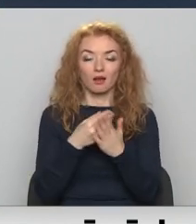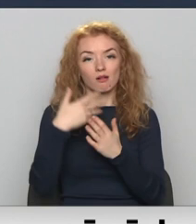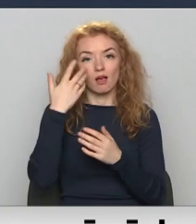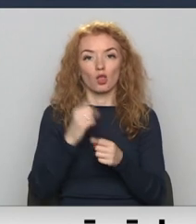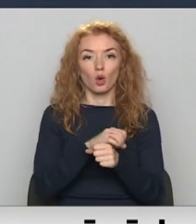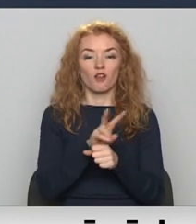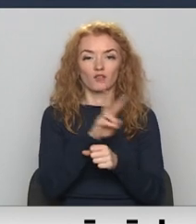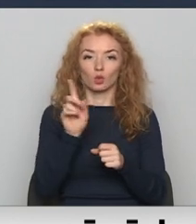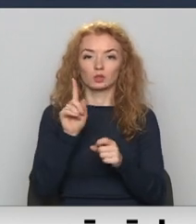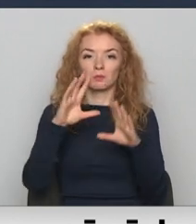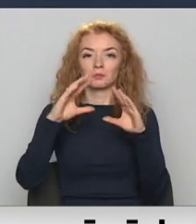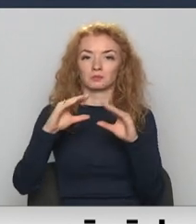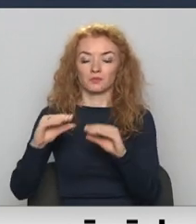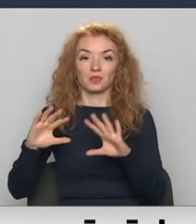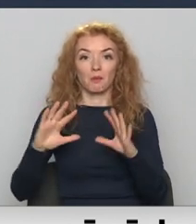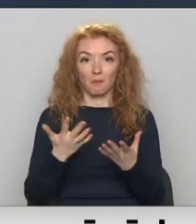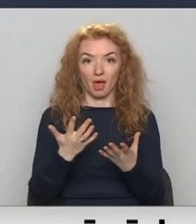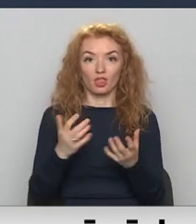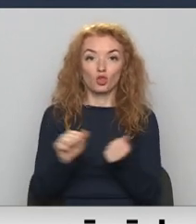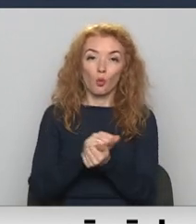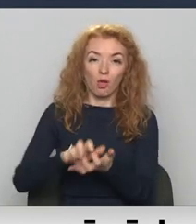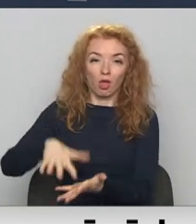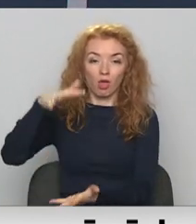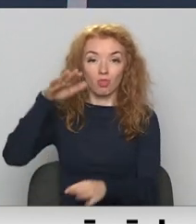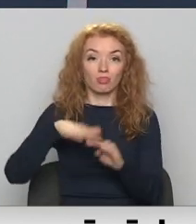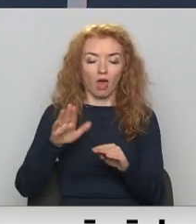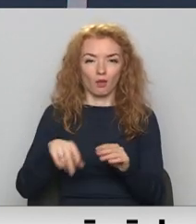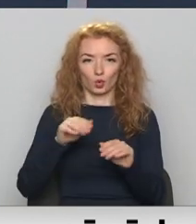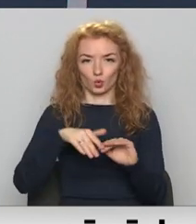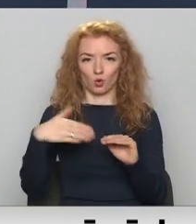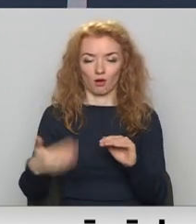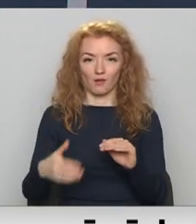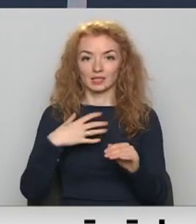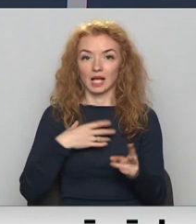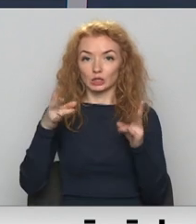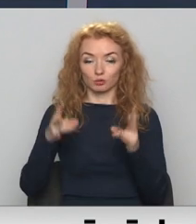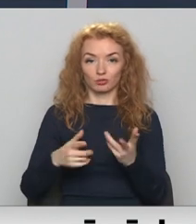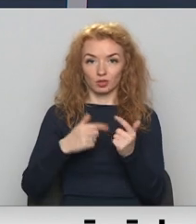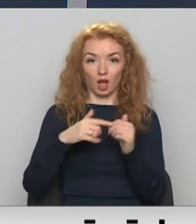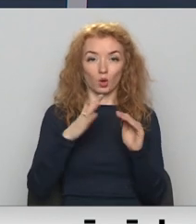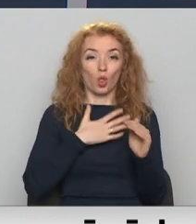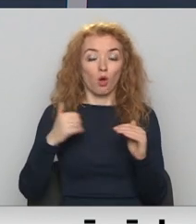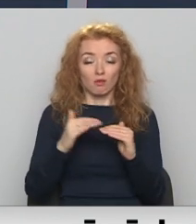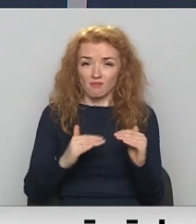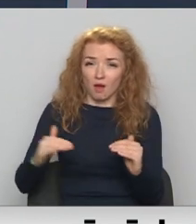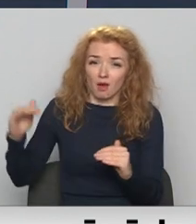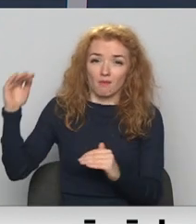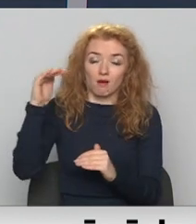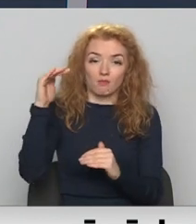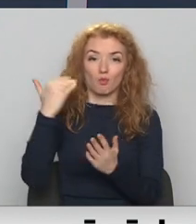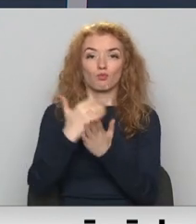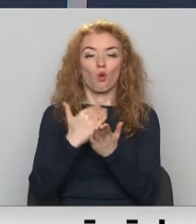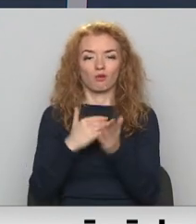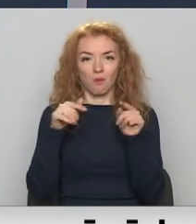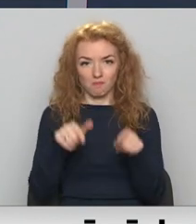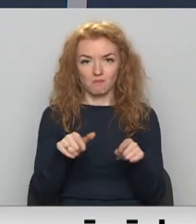periodā, bet birokrātijas dēļ tas tika nokavēts. Tā kā saslimstības rādītāji valstī ir jau ļoti augsti, programmā